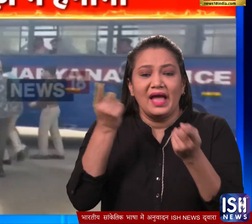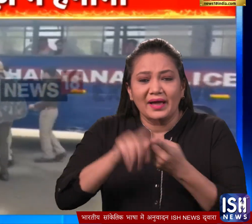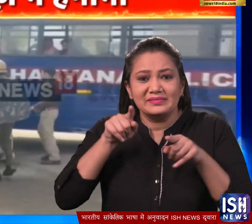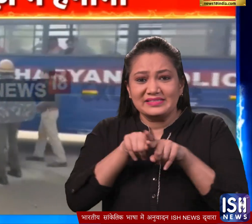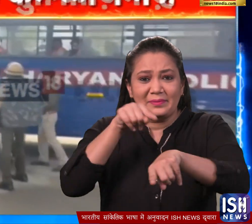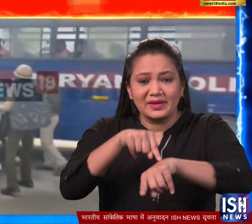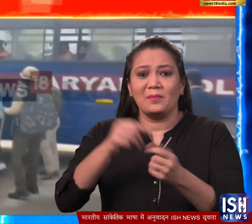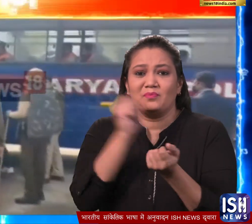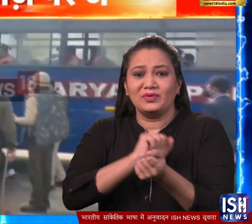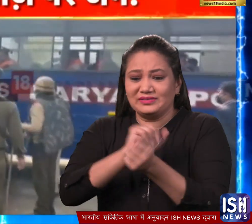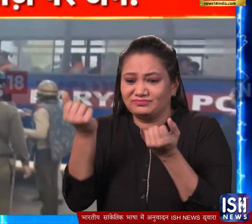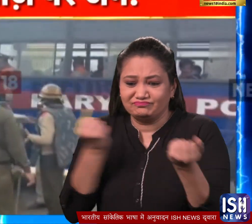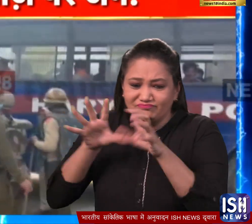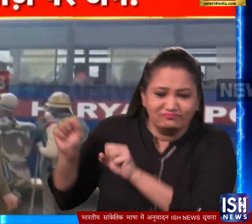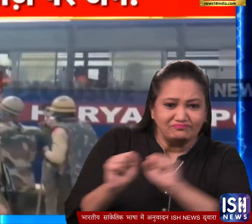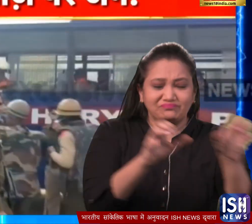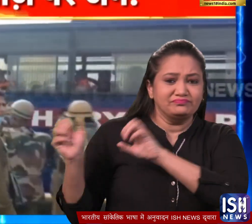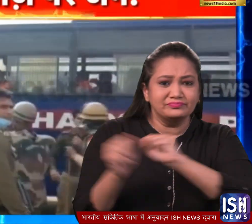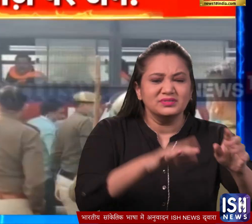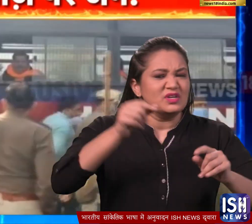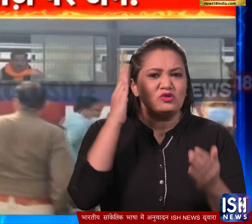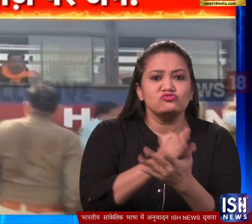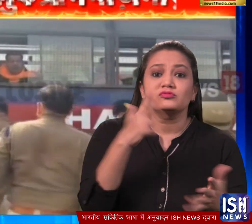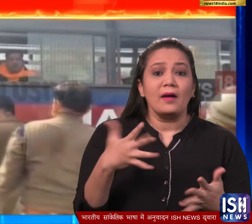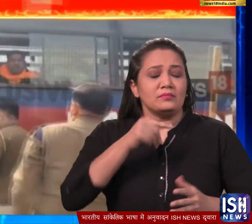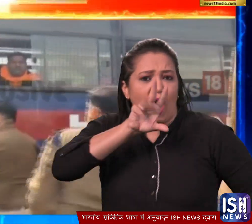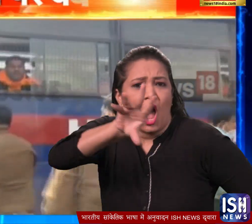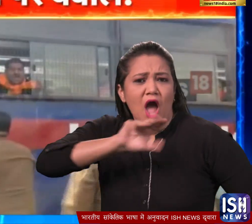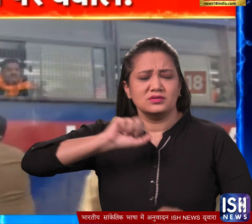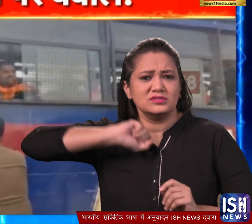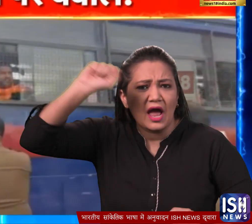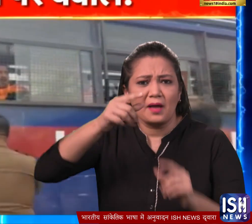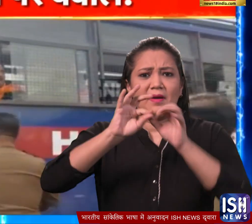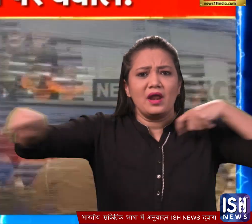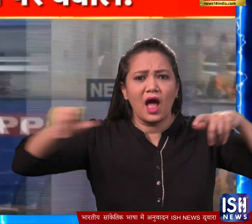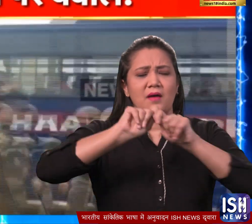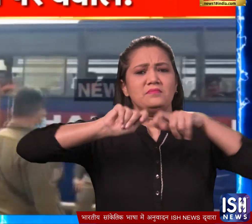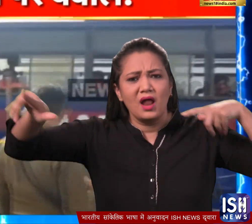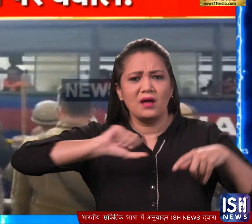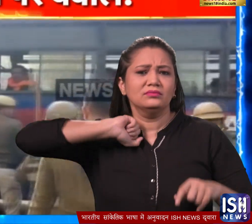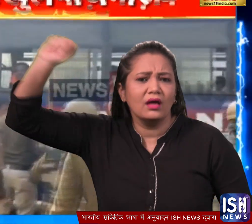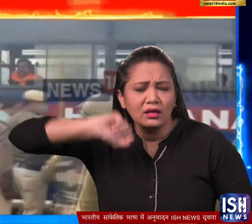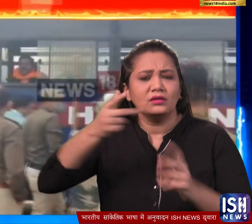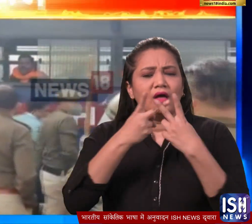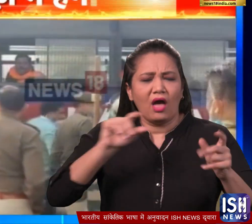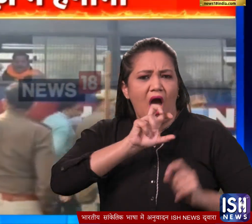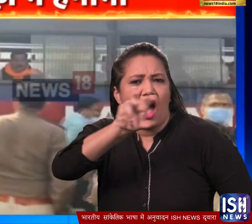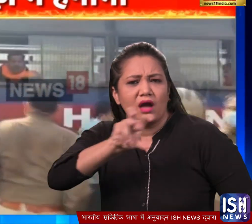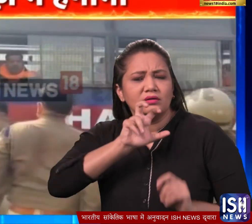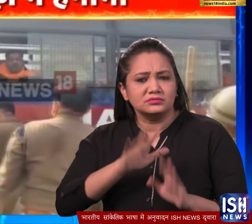जिस समय इन लोगों को पुलिस की गाड़ी में जबरदस्ती बिठाया गया, वो बिना रुके जय श्री राम के नारे भी लगाते रहे।